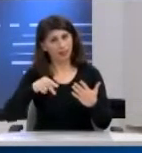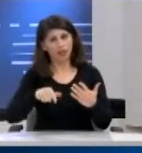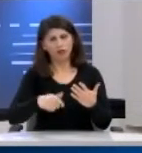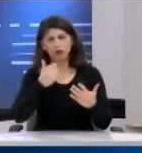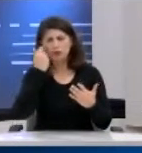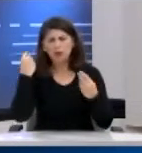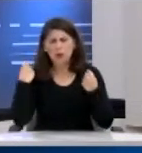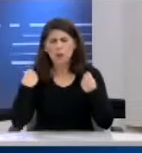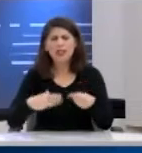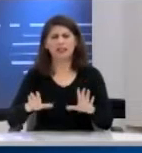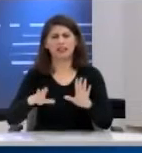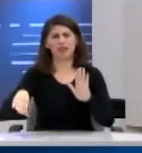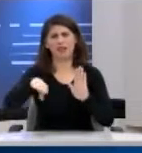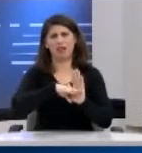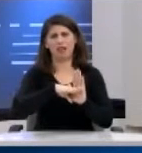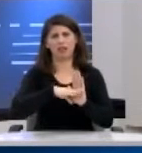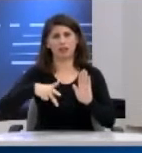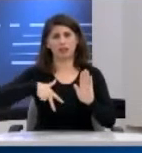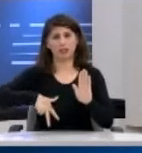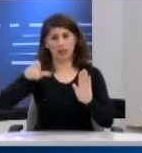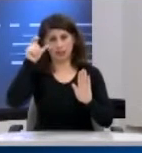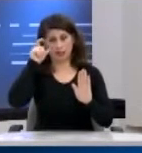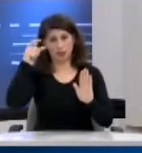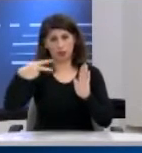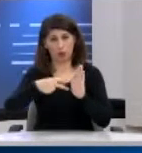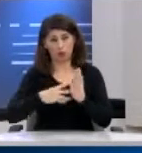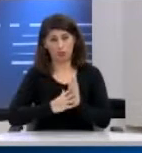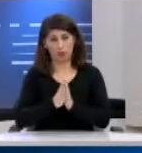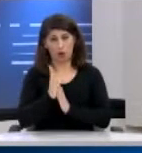ντροπιαστική διάταξη της κυβέρνησης Σαμαρά το 12